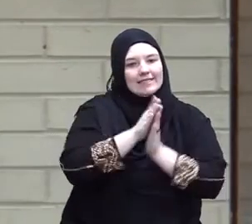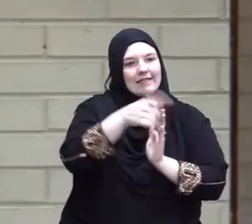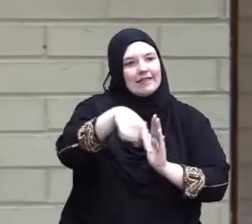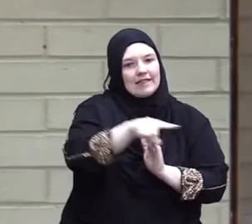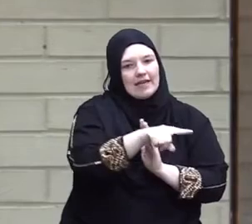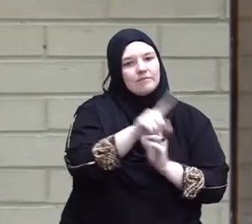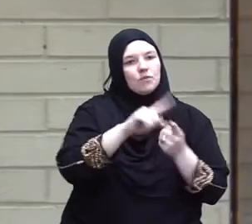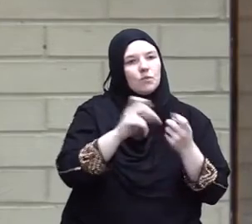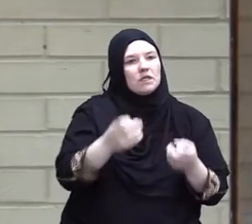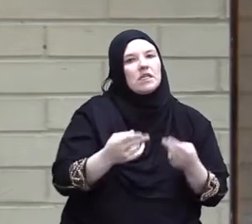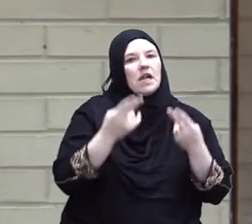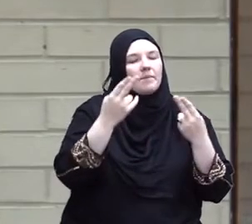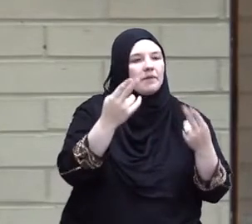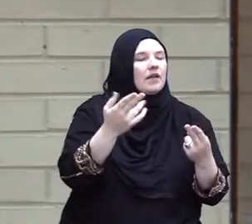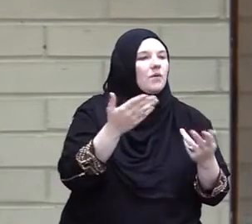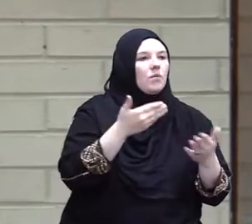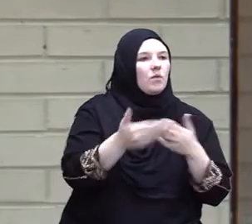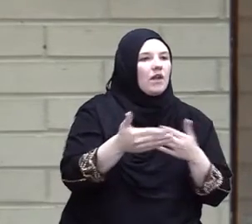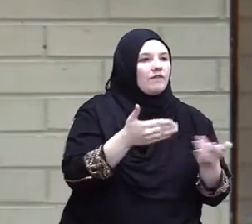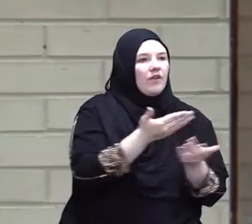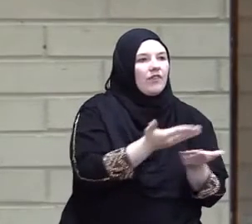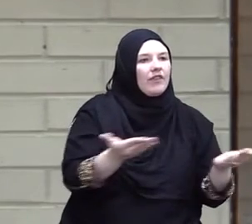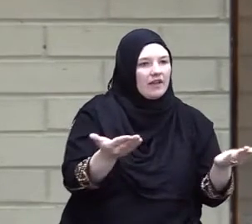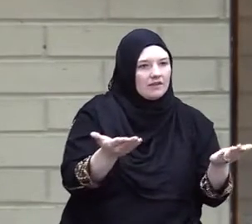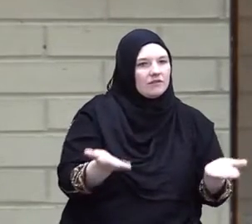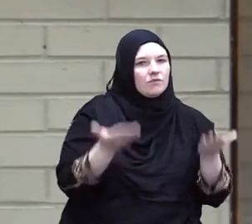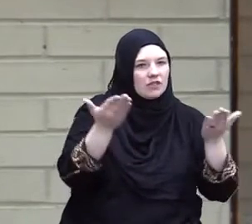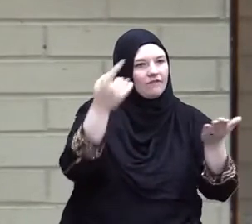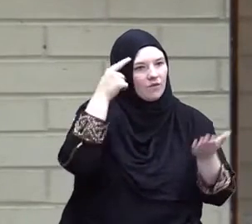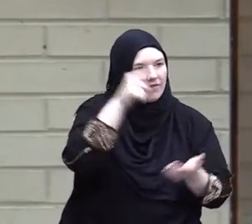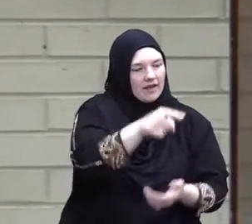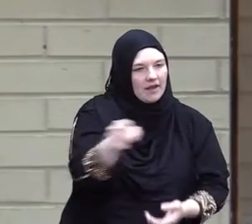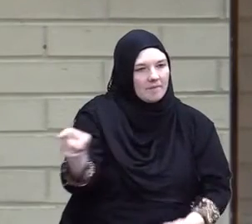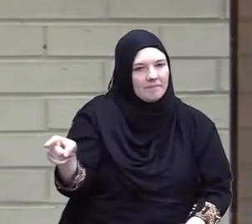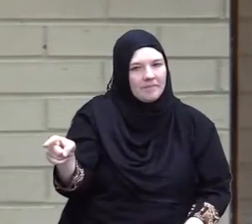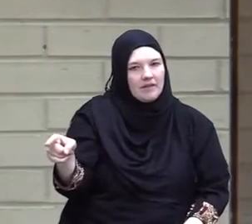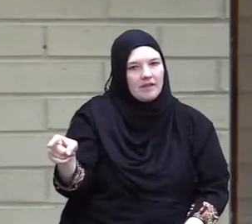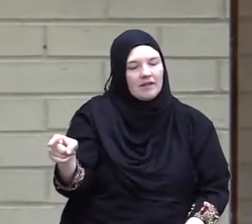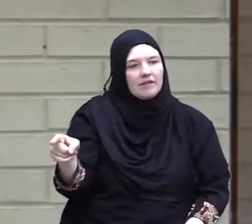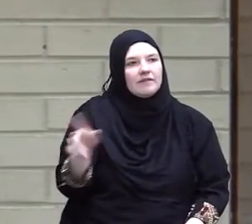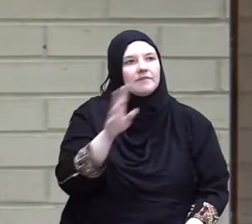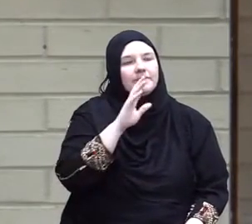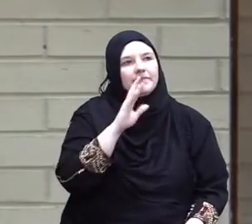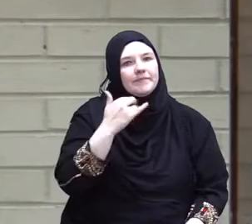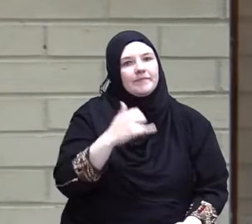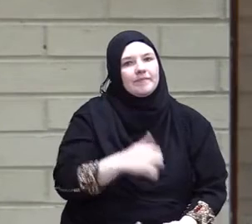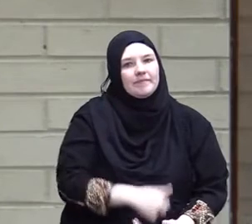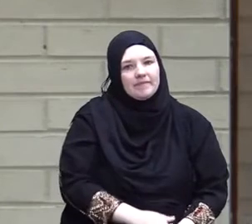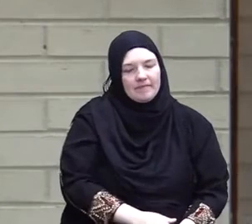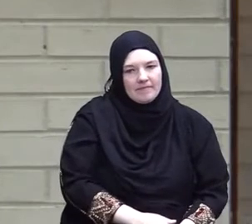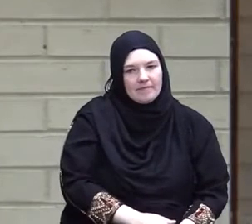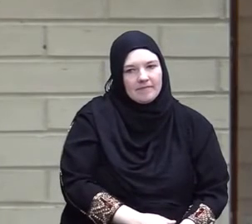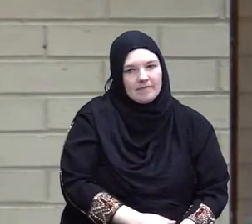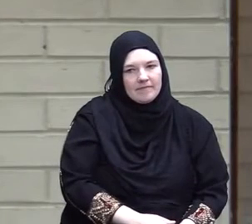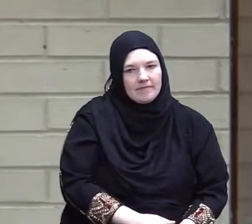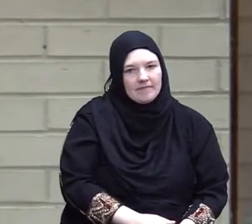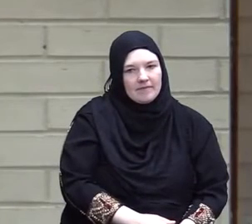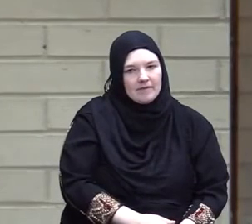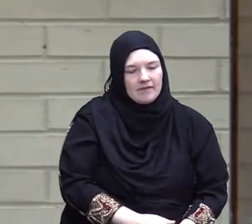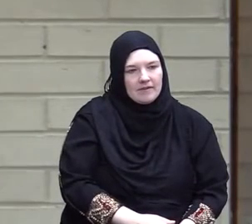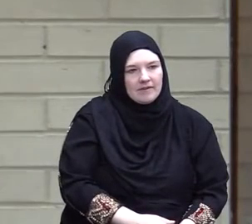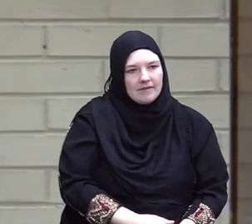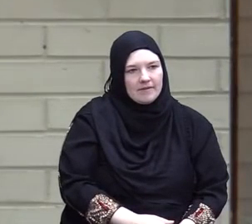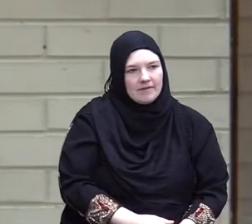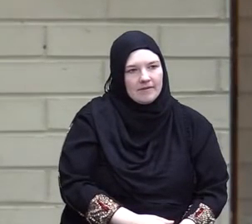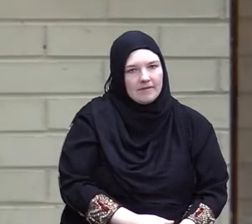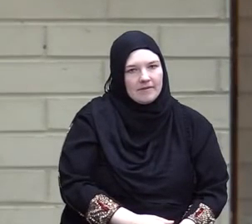to nominate whatever things that He presents for them, they will say, لَا عِلْمَ لَنَا إِلَّا مَا